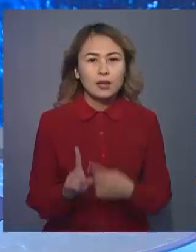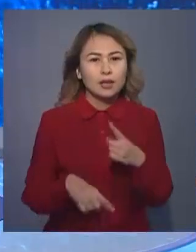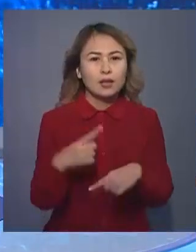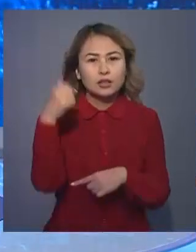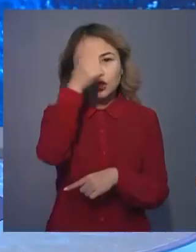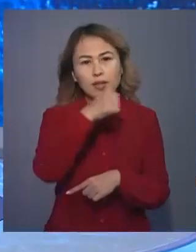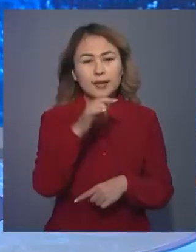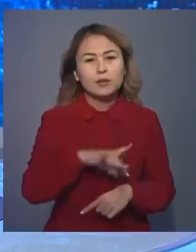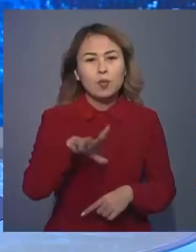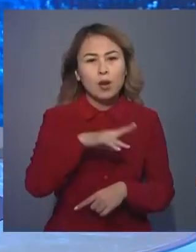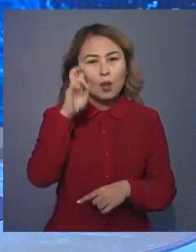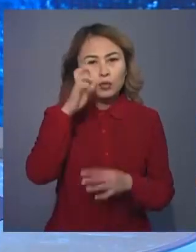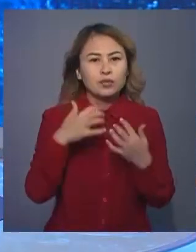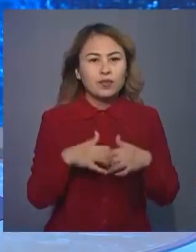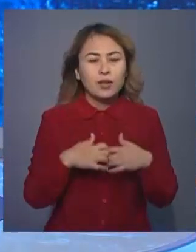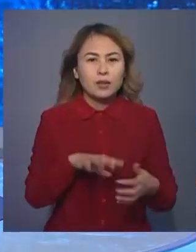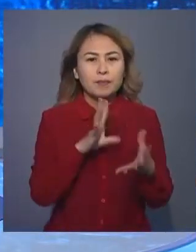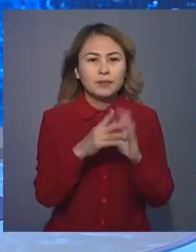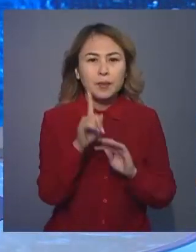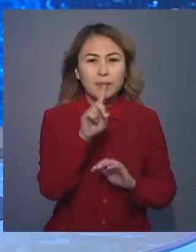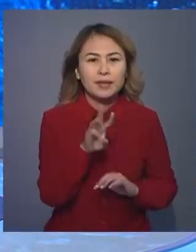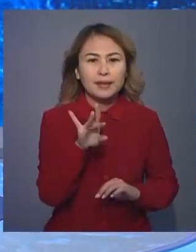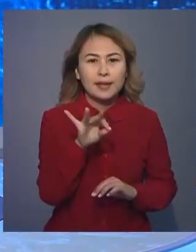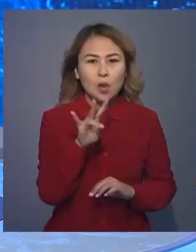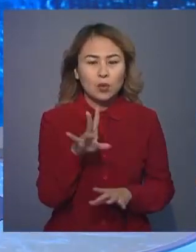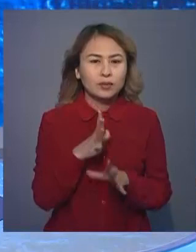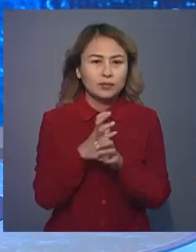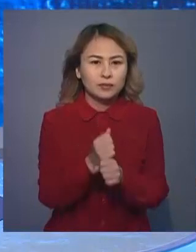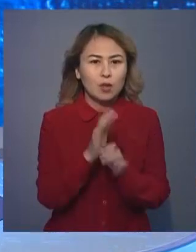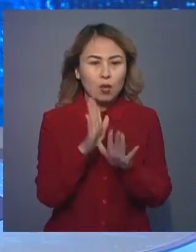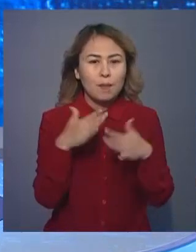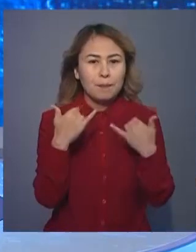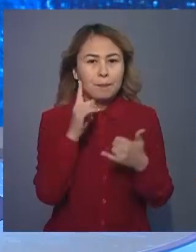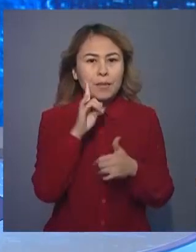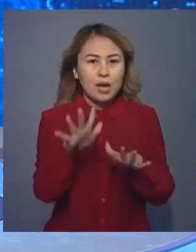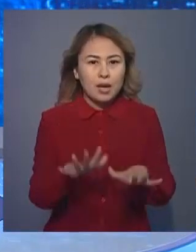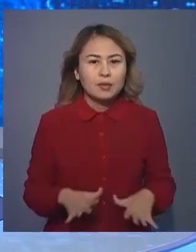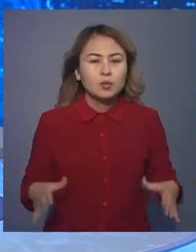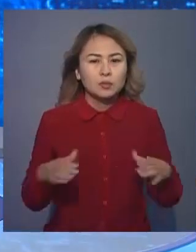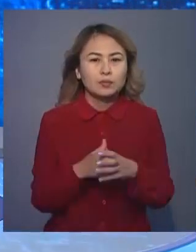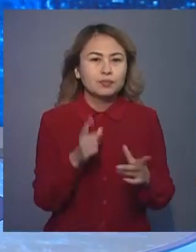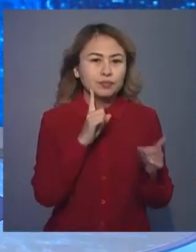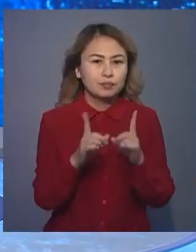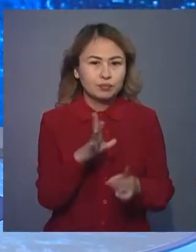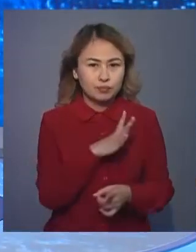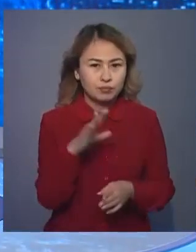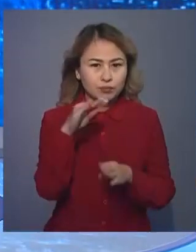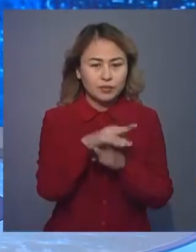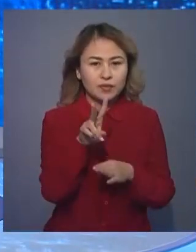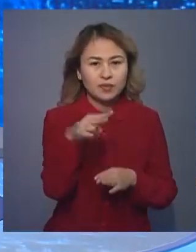Келер жылы республикалық бюджет тапшылығы 1,5 триллион теңгеге азаяды. Бұл туралы бүгін парламент мәжілісінде өткен отырыста айтылды. Үкімет